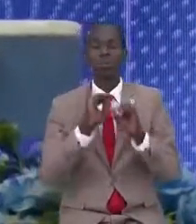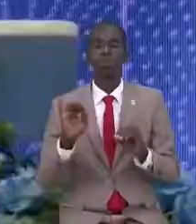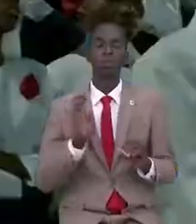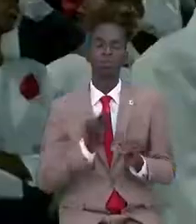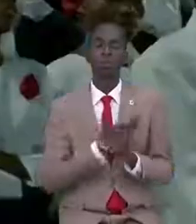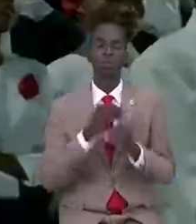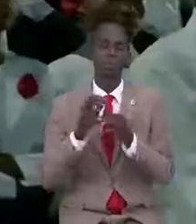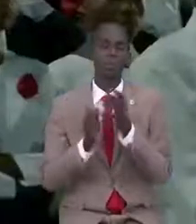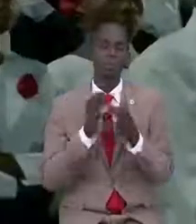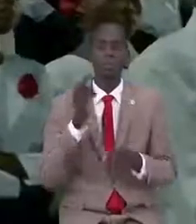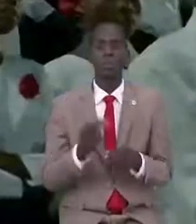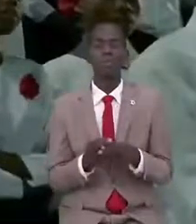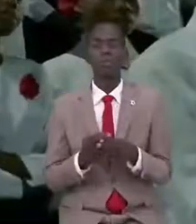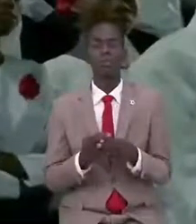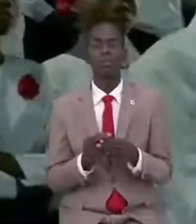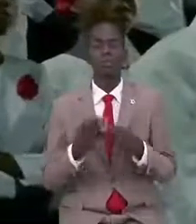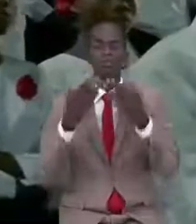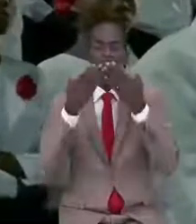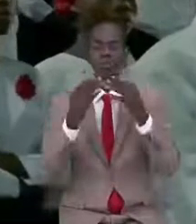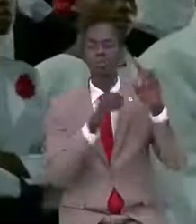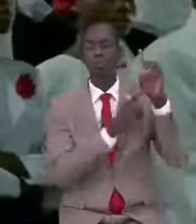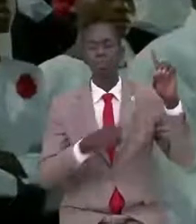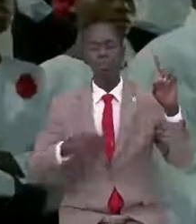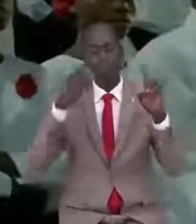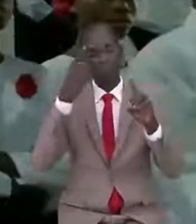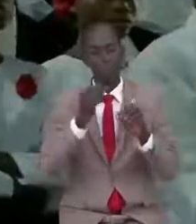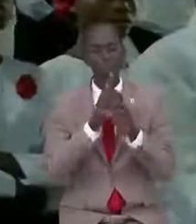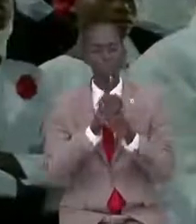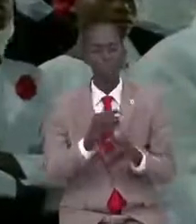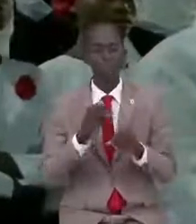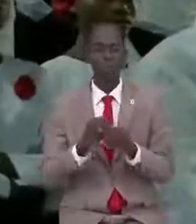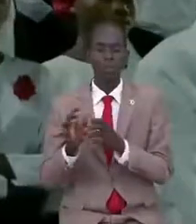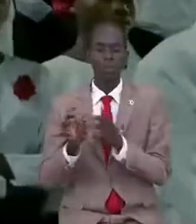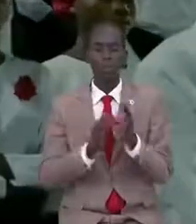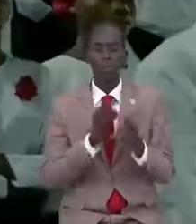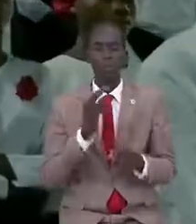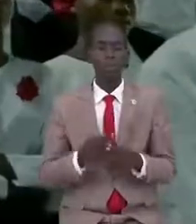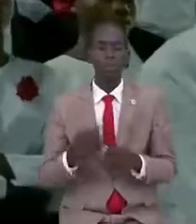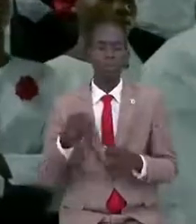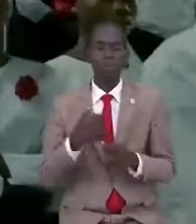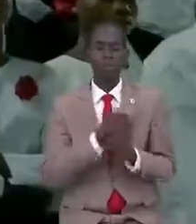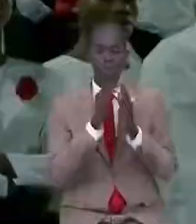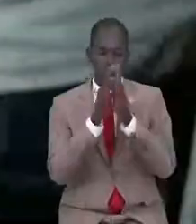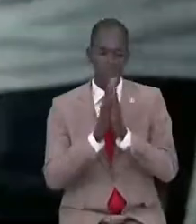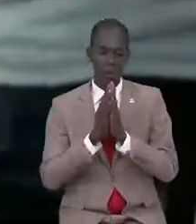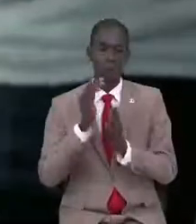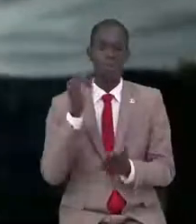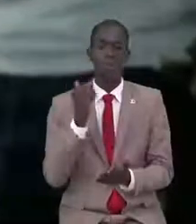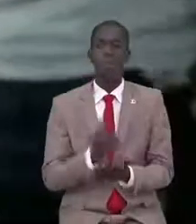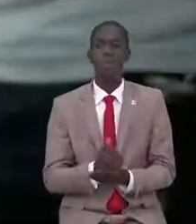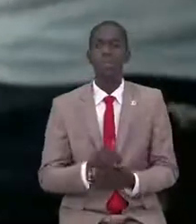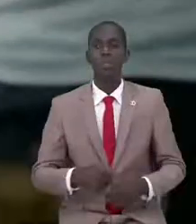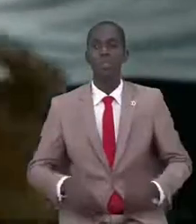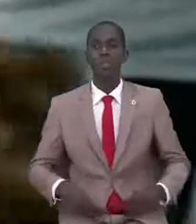au nom de Jésus-Christ. Nous te disons merci Seigneur. Au nom de Jésus, nous prions.